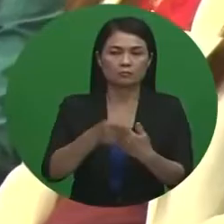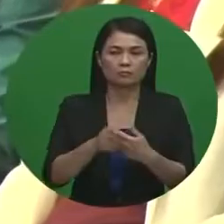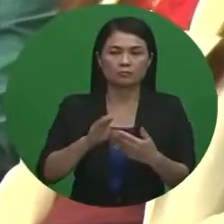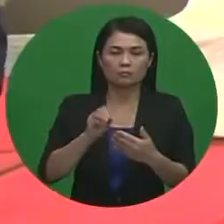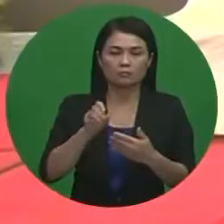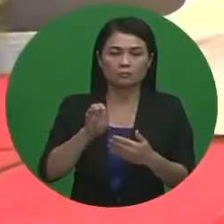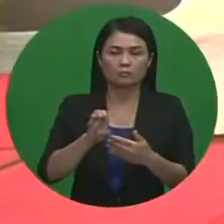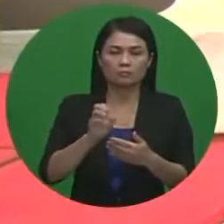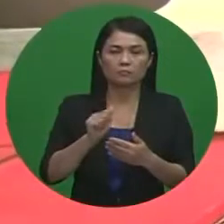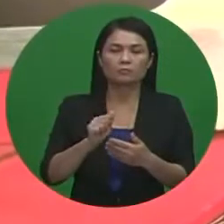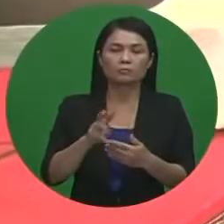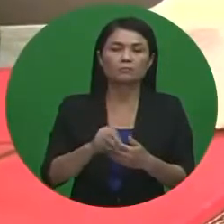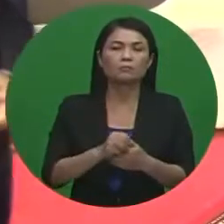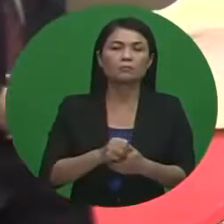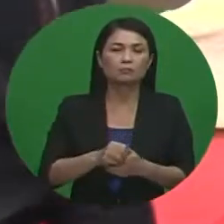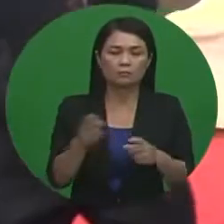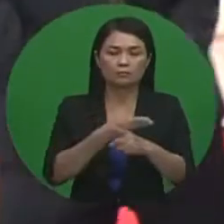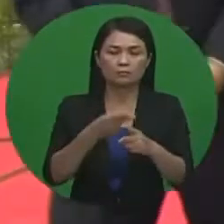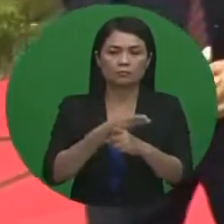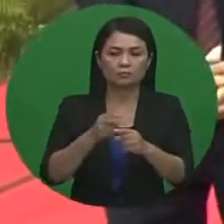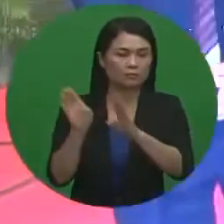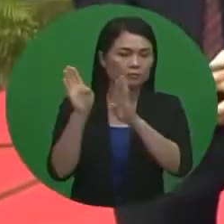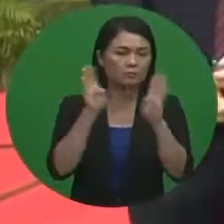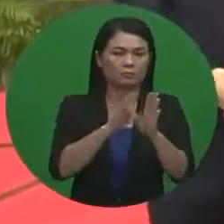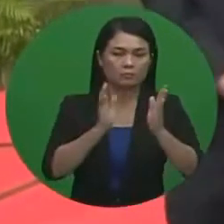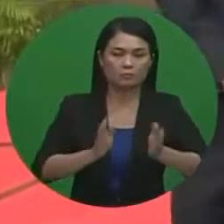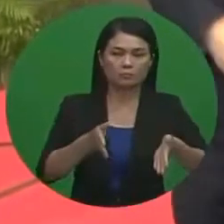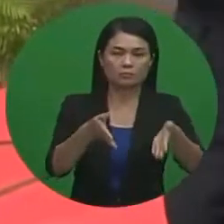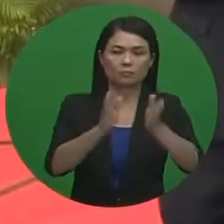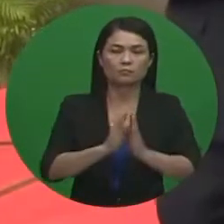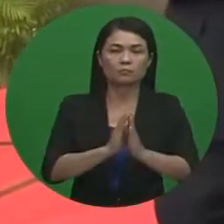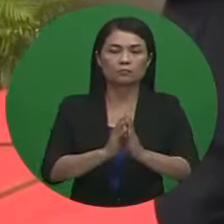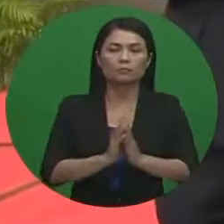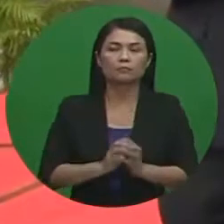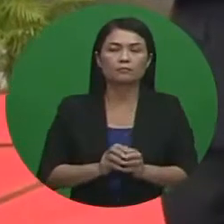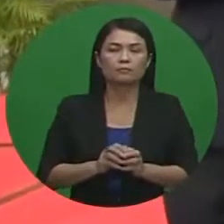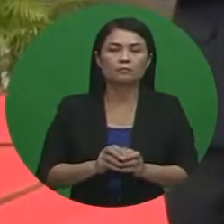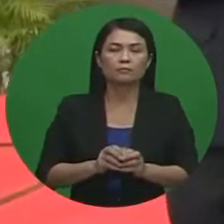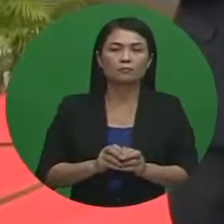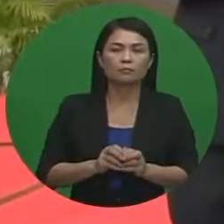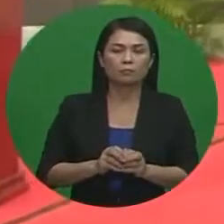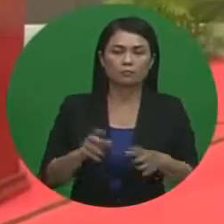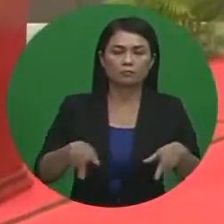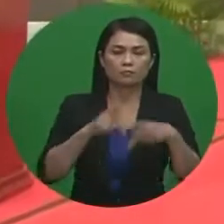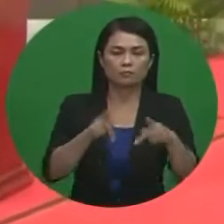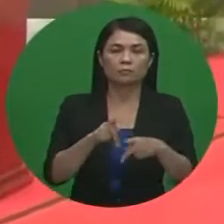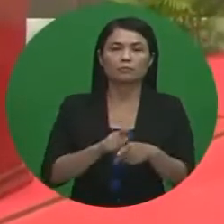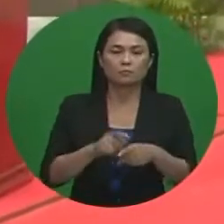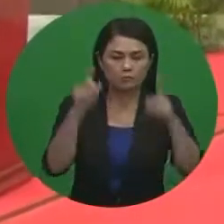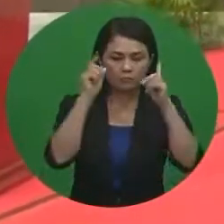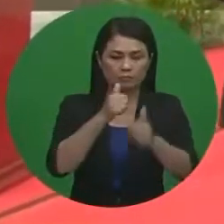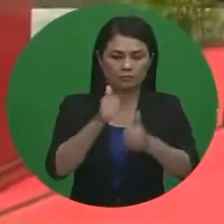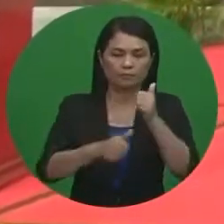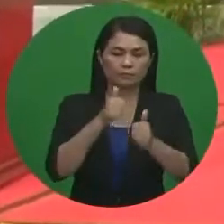for Ecam ហើយសង្ឃឹមថាការអនុវត្តនឹងប្រព្រឹត្តទៅដោយរលូននិងប្រកបដោយផ្លែផ្កាឆ្លៀតក្នុងឱកាសនេះដែរឯកឧត្តមរដ្ឋម